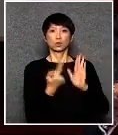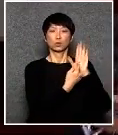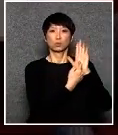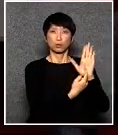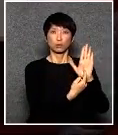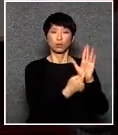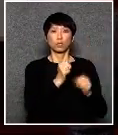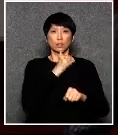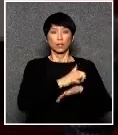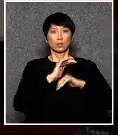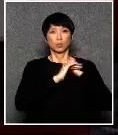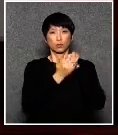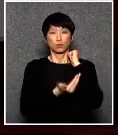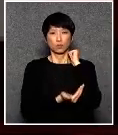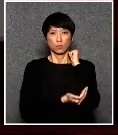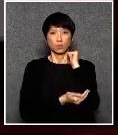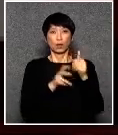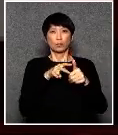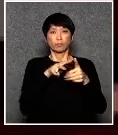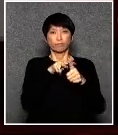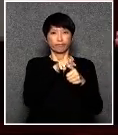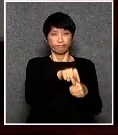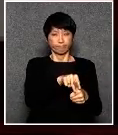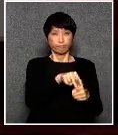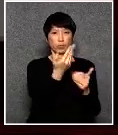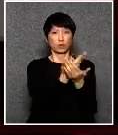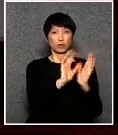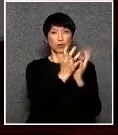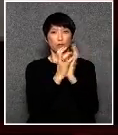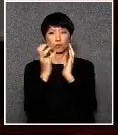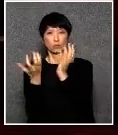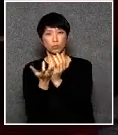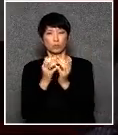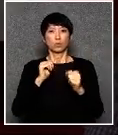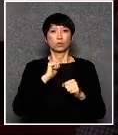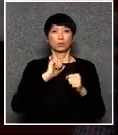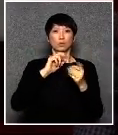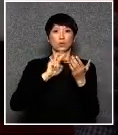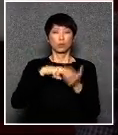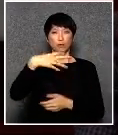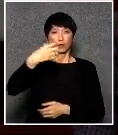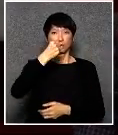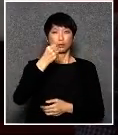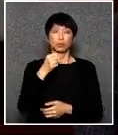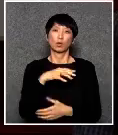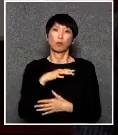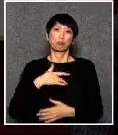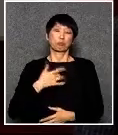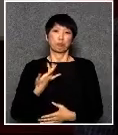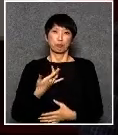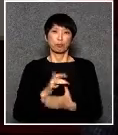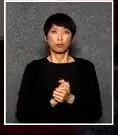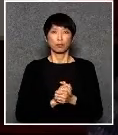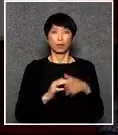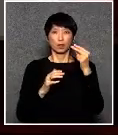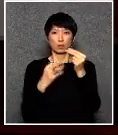受基本法嘅限制，仲要分組投票。呢個立法權已經係形同虛設。擺喺基本法第